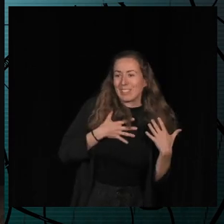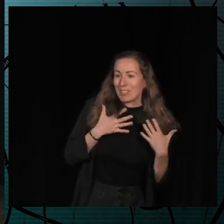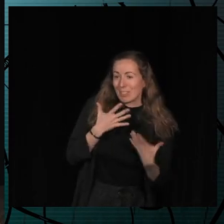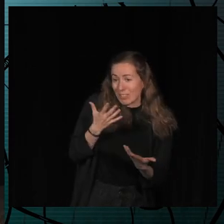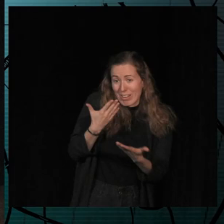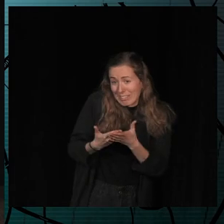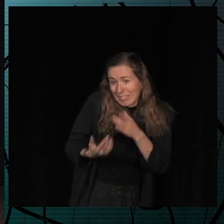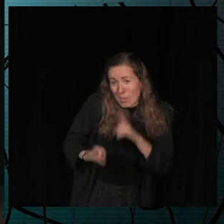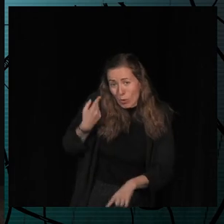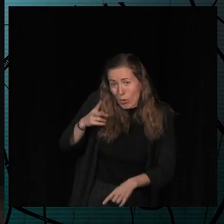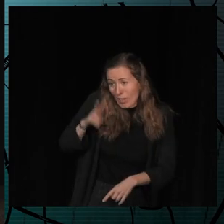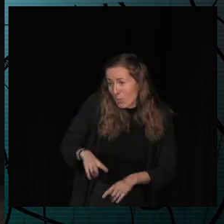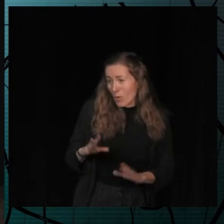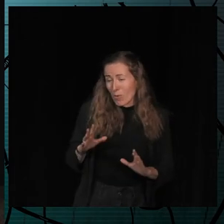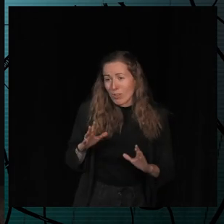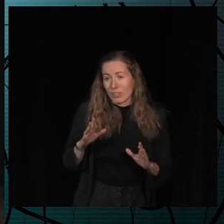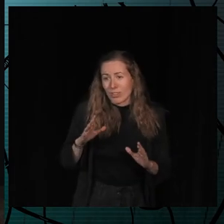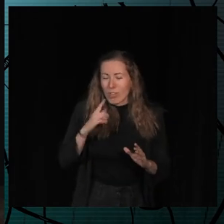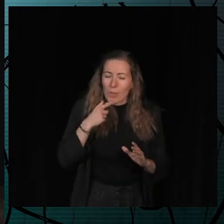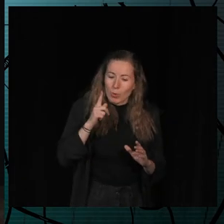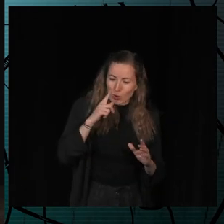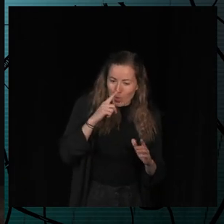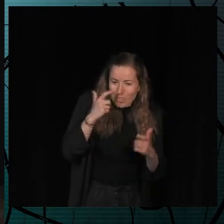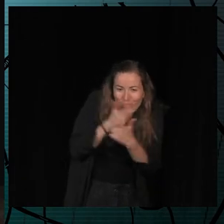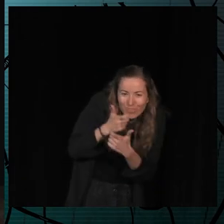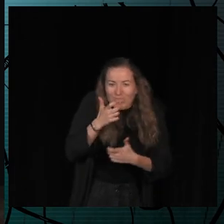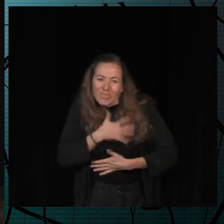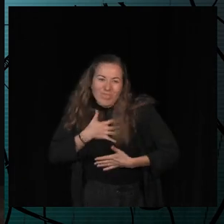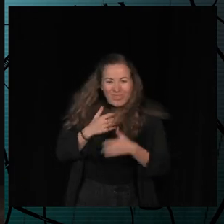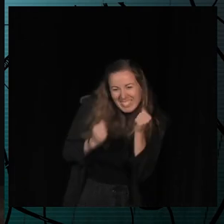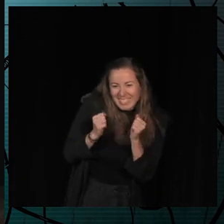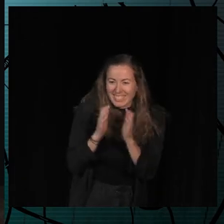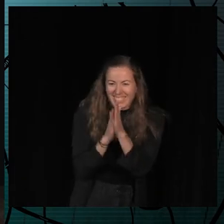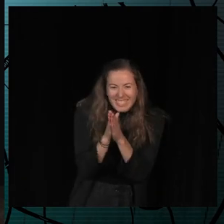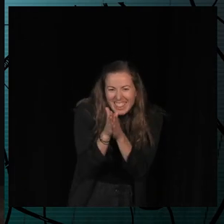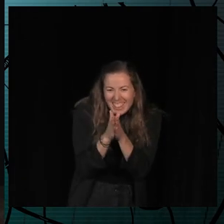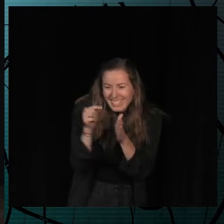plaisir ouais il faut qu'il y a du ouais mais c'est plus le fun je pense c'est c'est yes